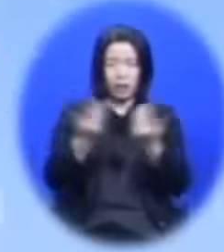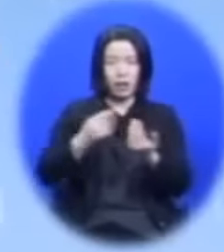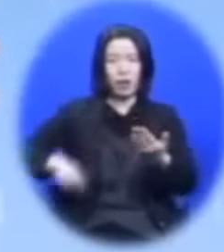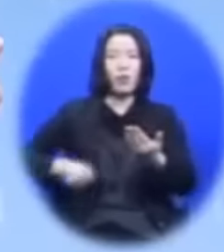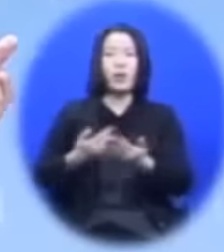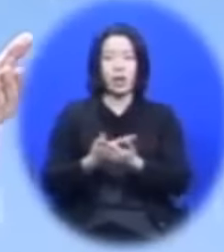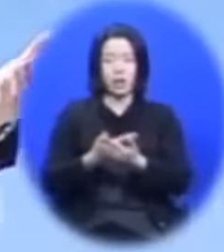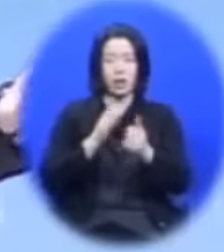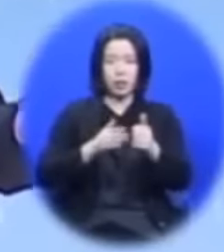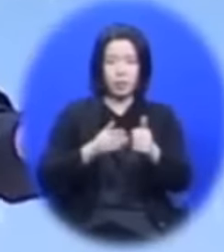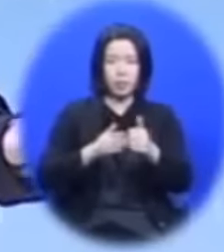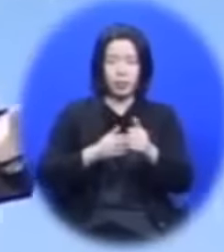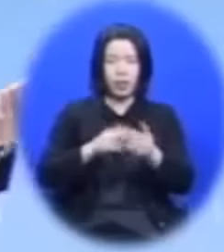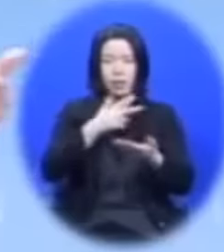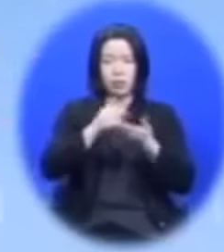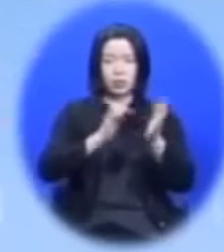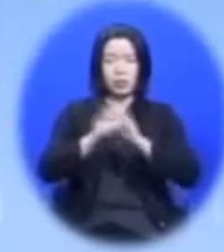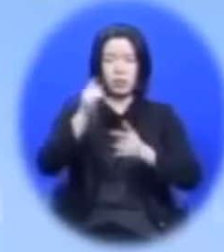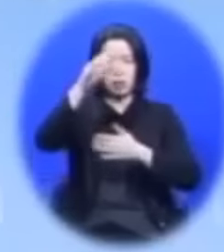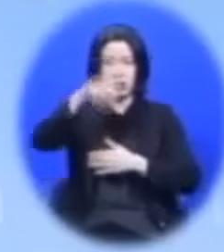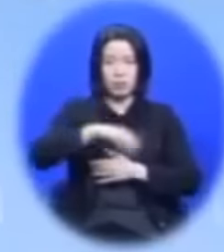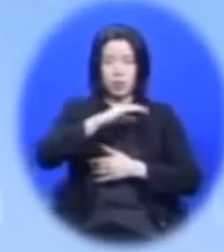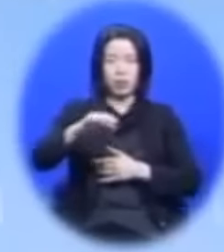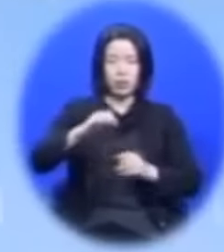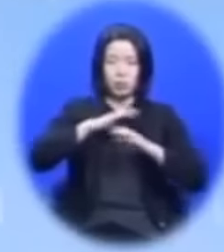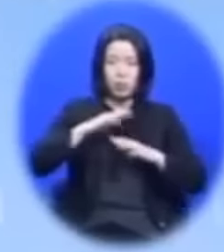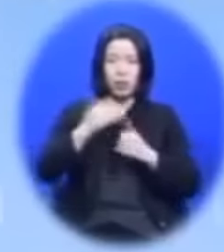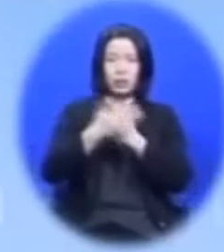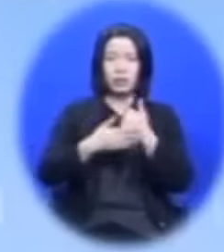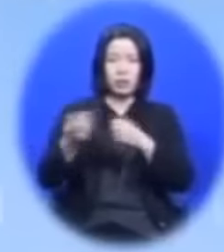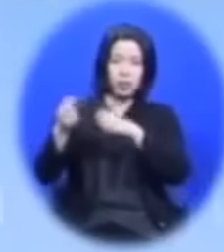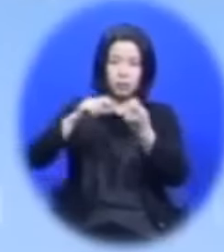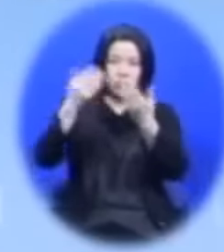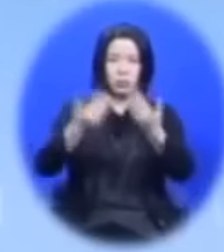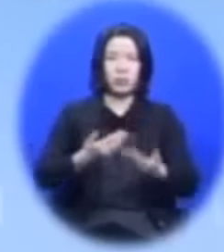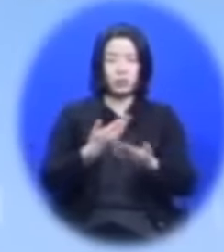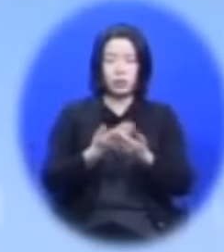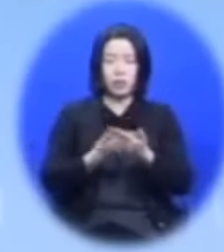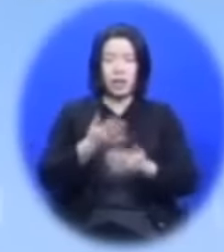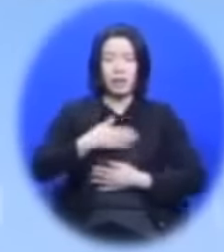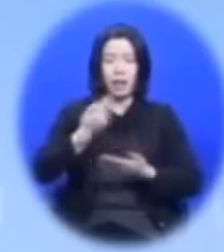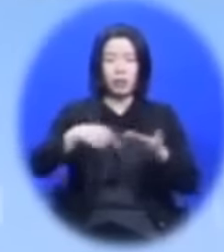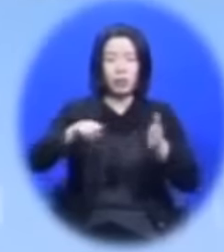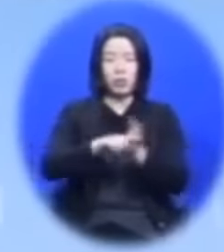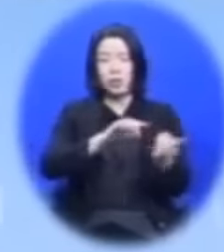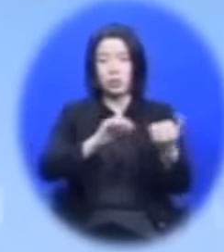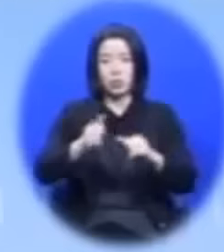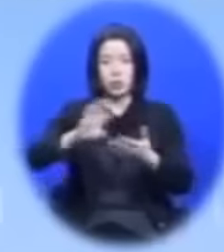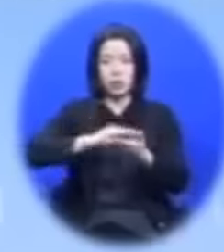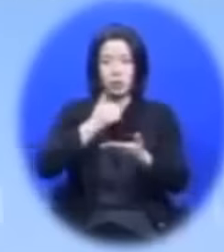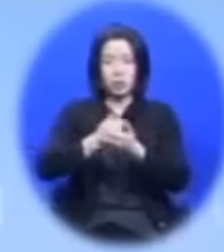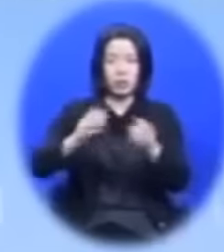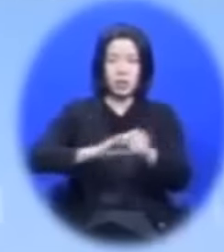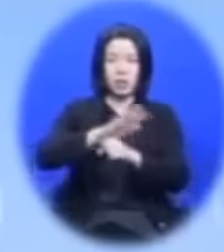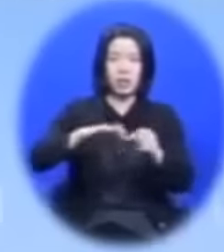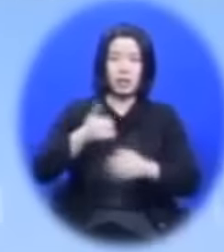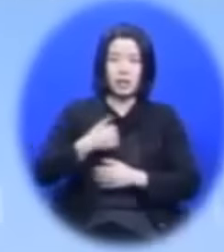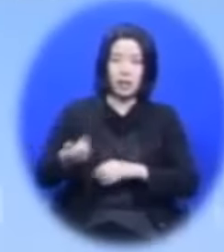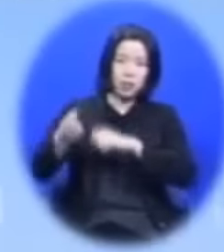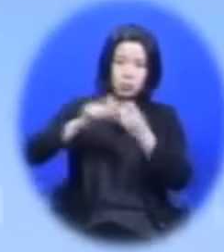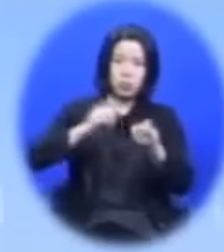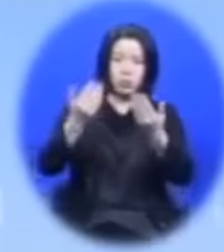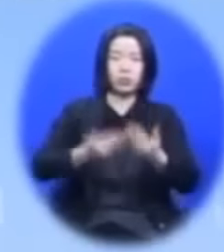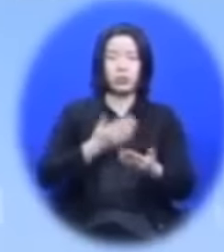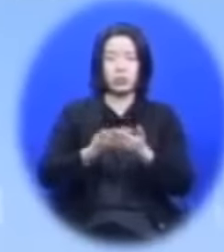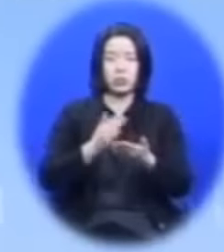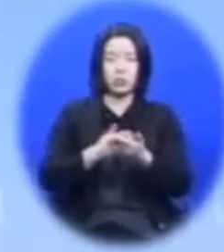오늘 주의 십자가에 놀라운 은혜를 나에게 부어주소서. 나를 위해 죽으신 그리스도의 사랑을 내게 부어주소서.